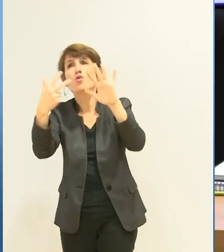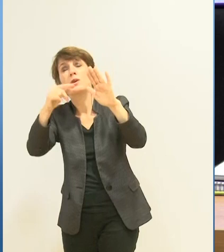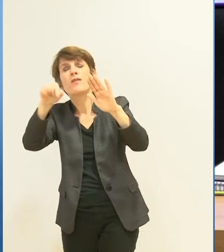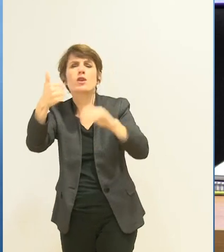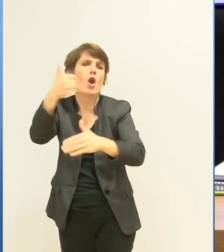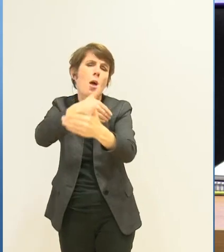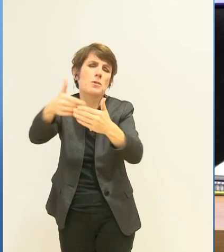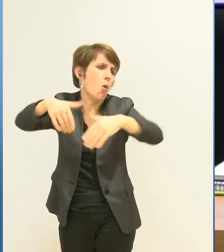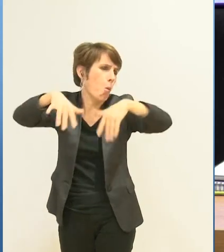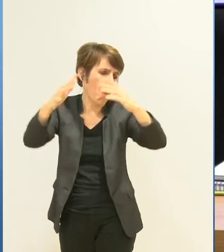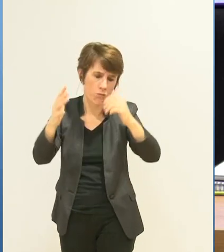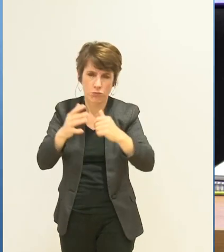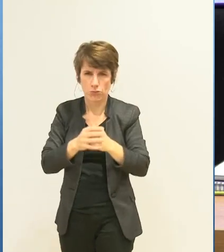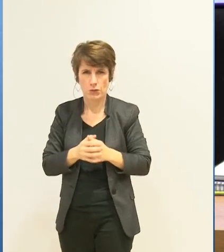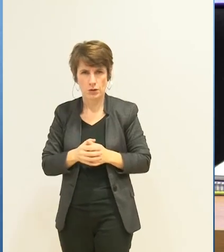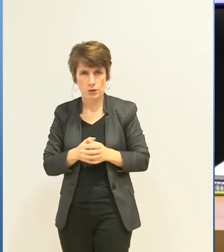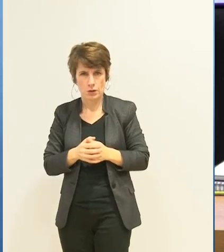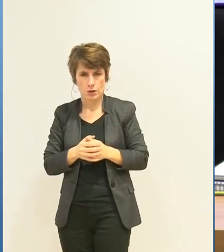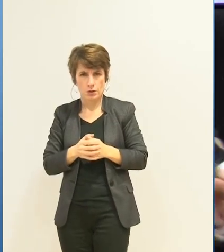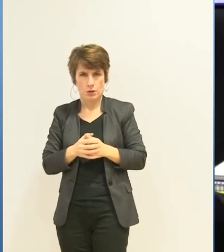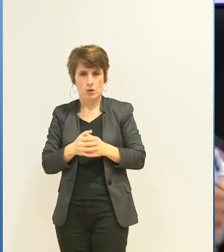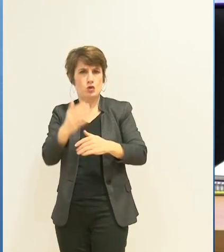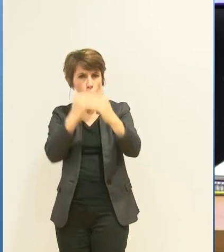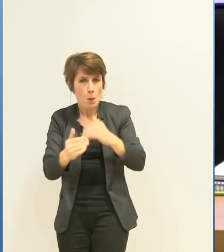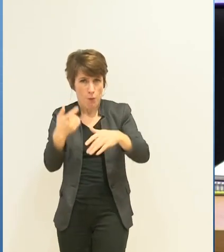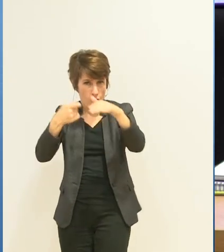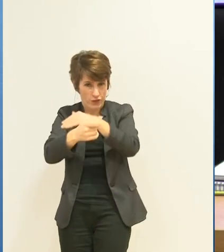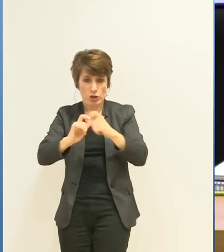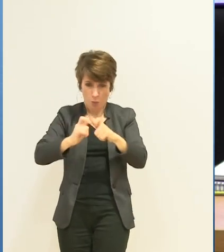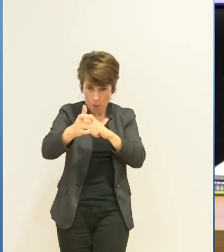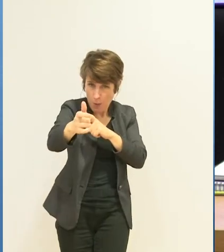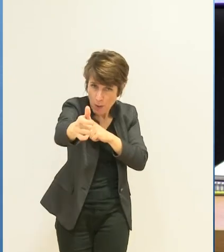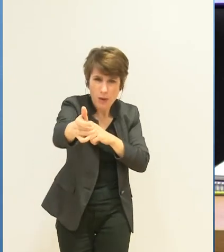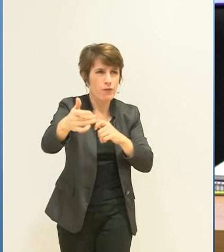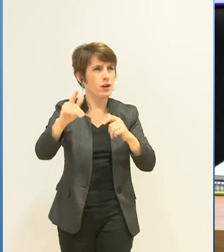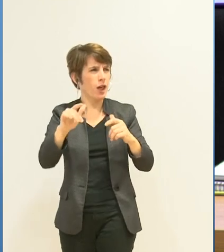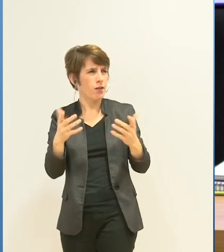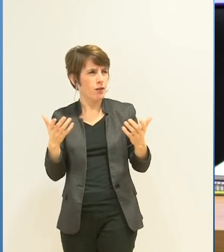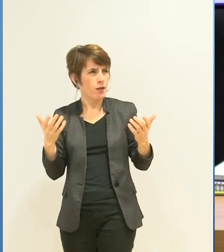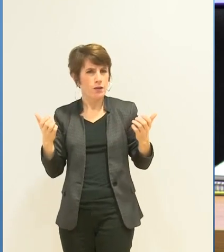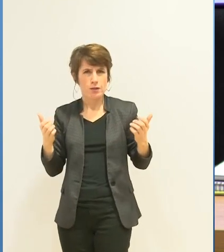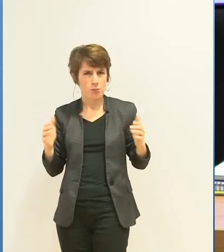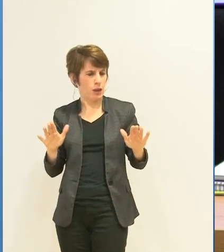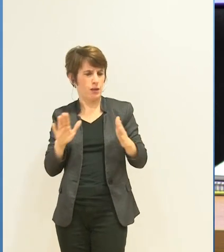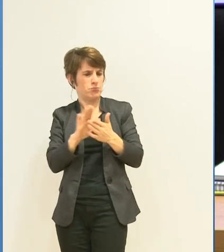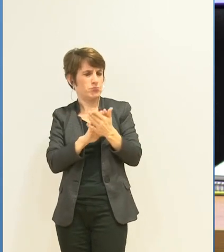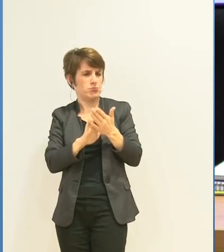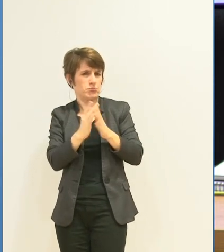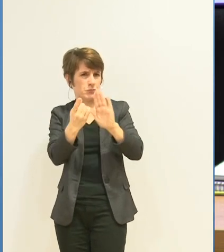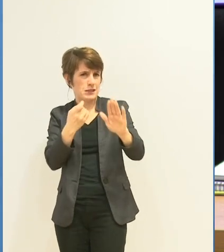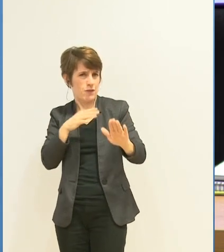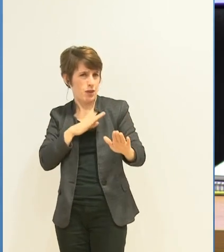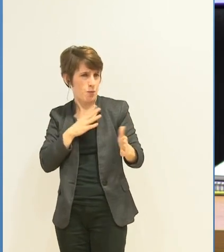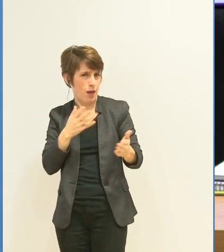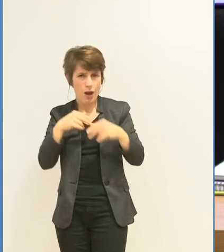fondée et donc avec un plan de financement en face mais qui est fondé d'abord sur une étude qui